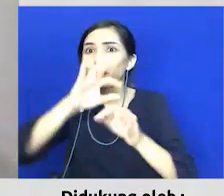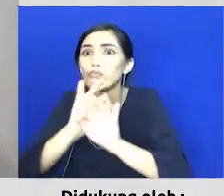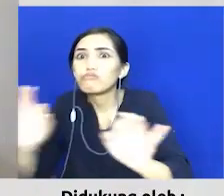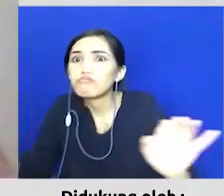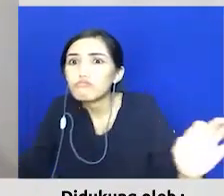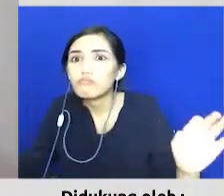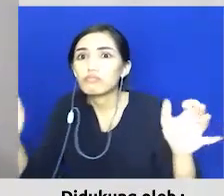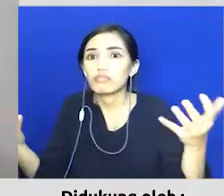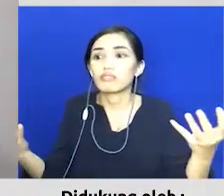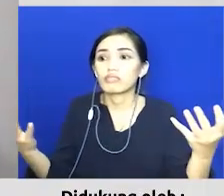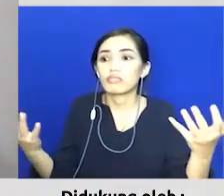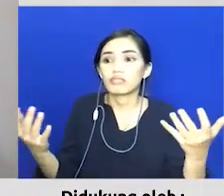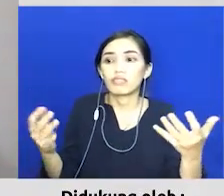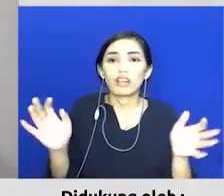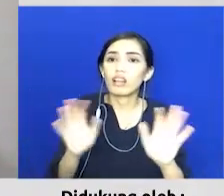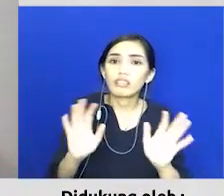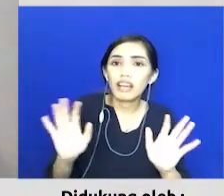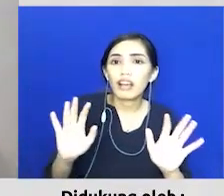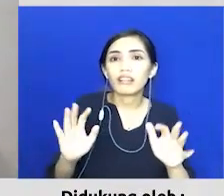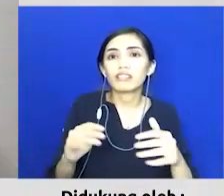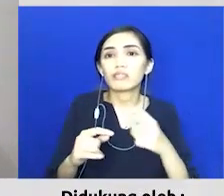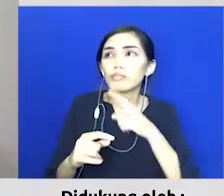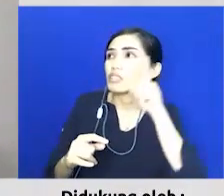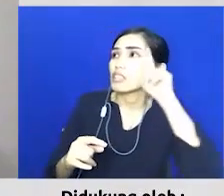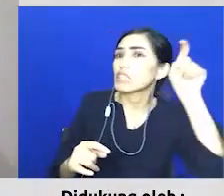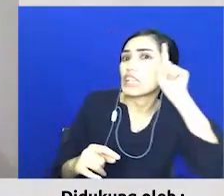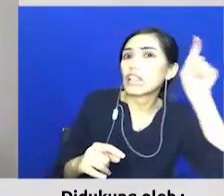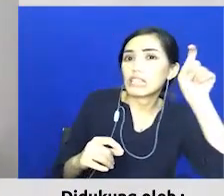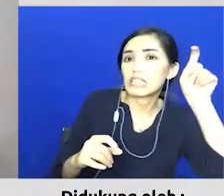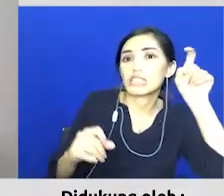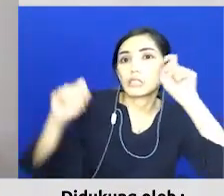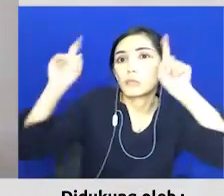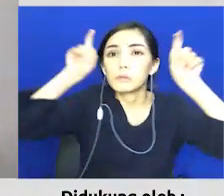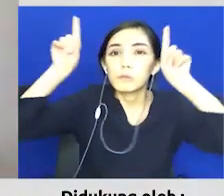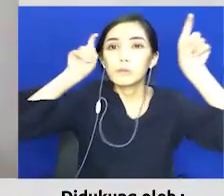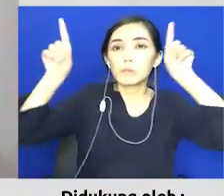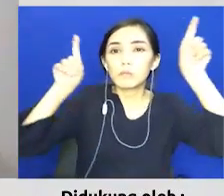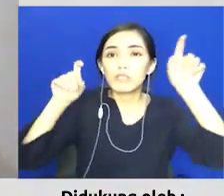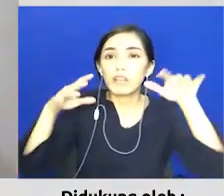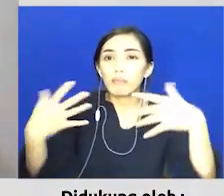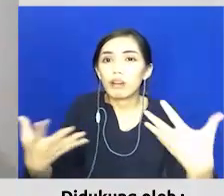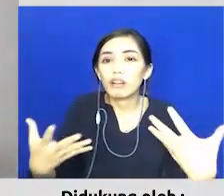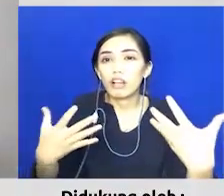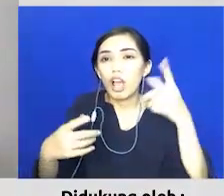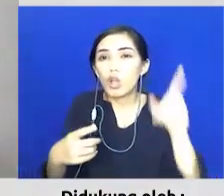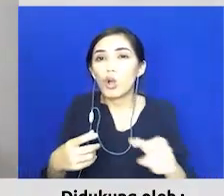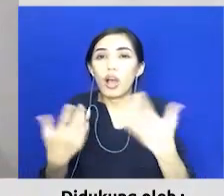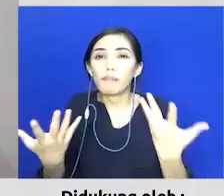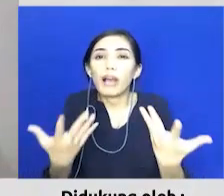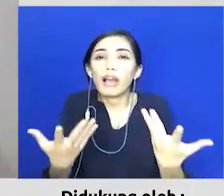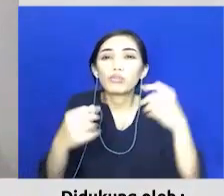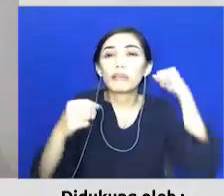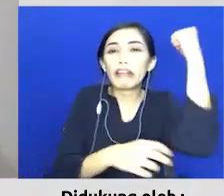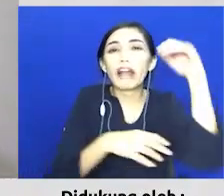mengkritisi kemerdekaan itu apa, lalu PTSD warrior gitu ya, prajurit-prajurit yang pasca perang jadi